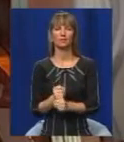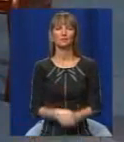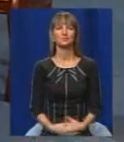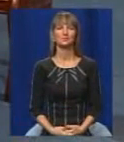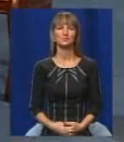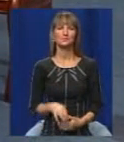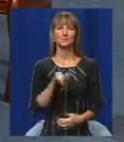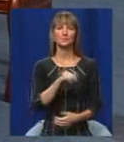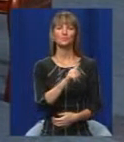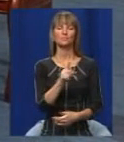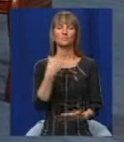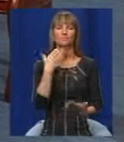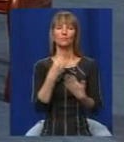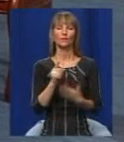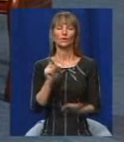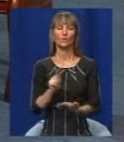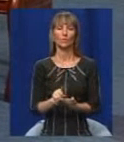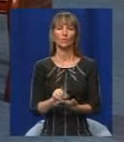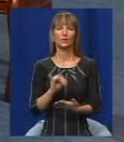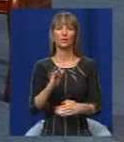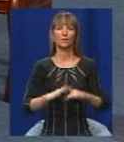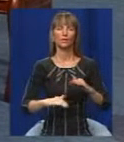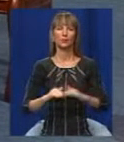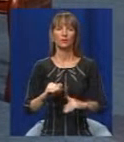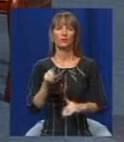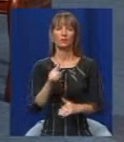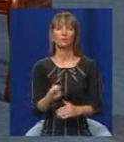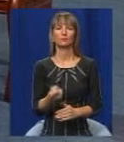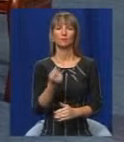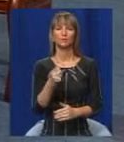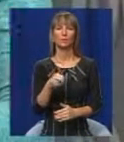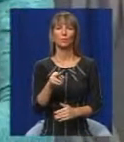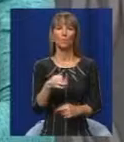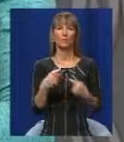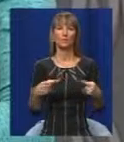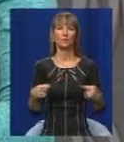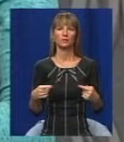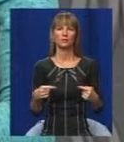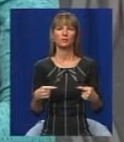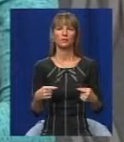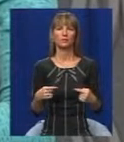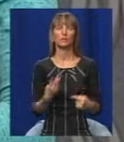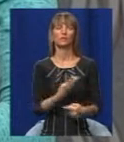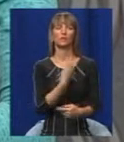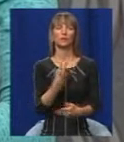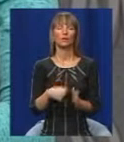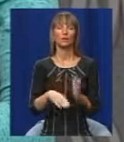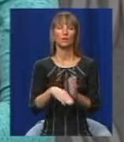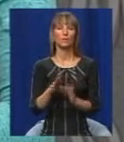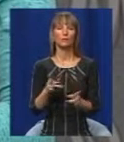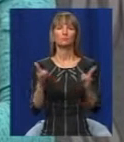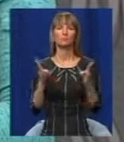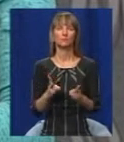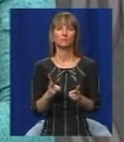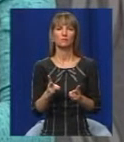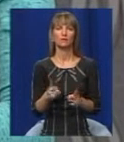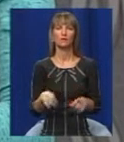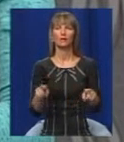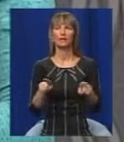У кожної свої обов'язки і професійність, вона проявляється у кожному по-різному. Ну, тобто, прагнути досконалості, звичайно, потрібно, як